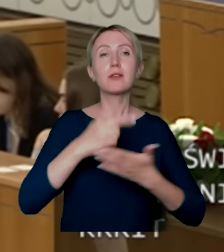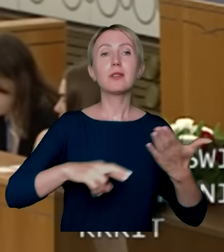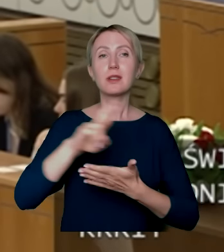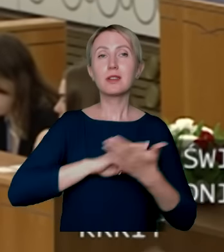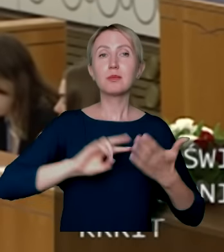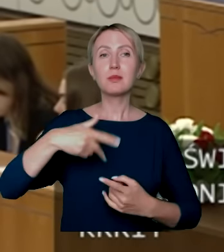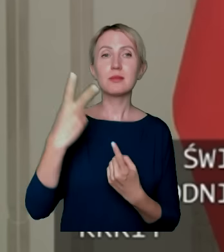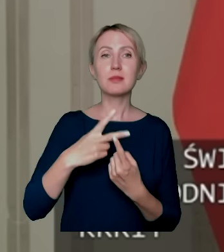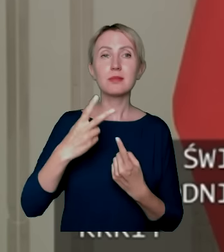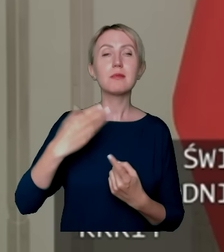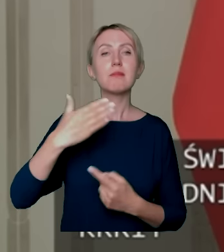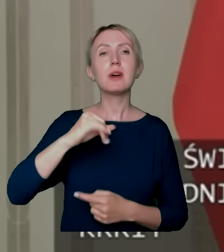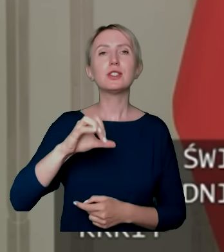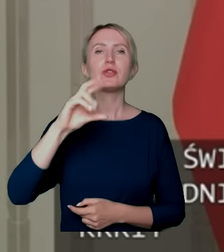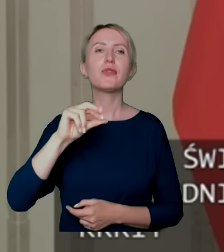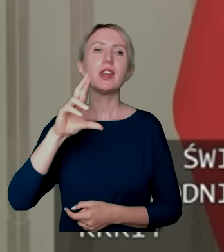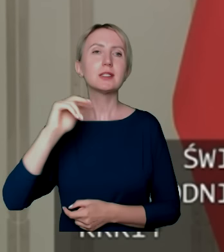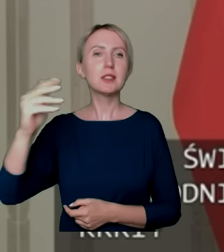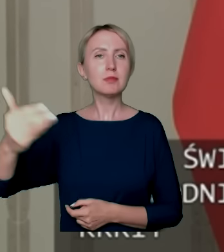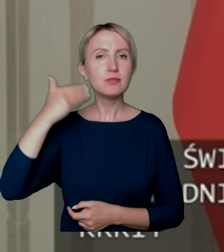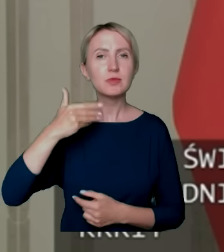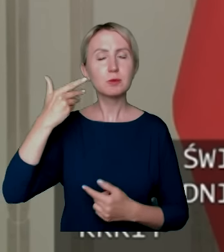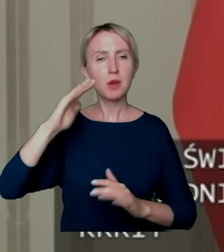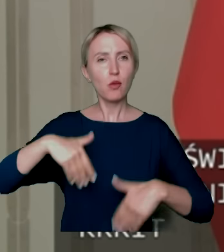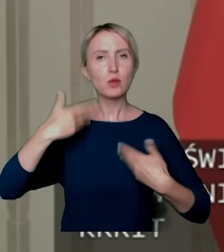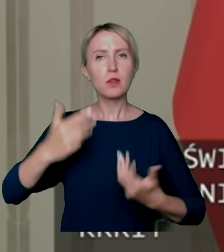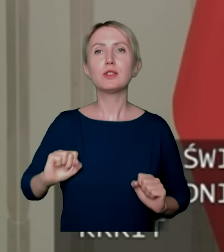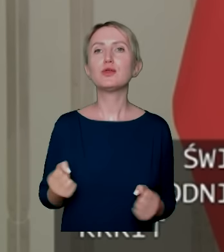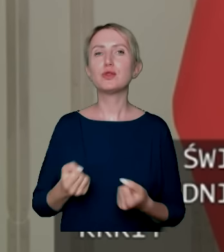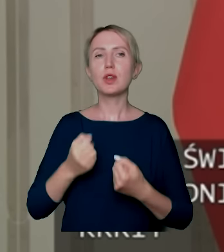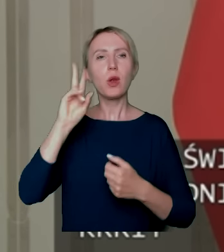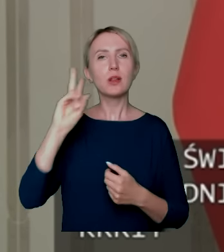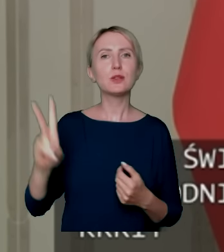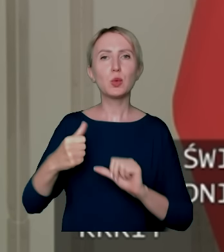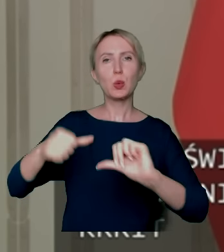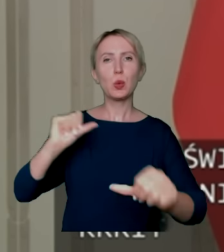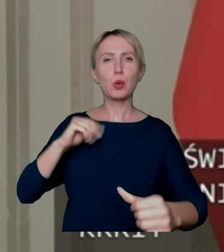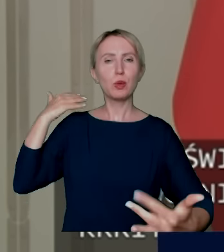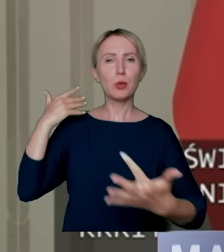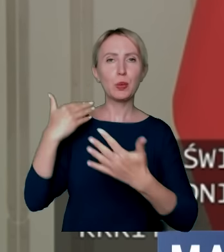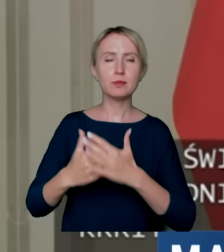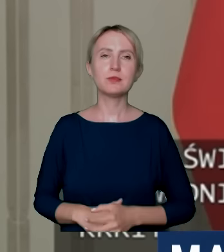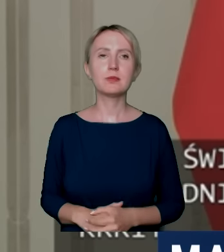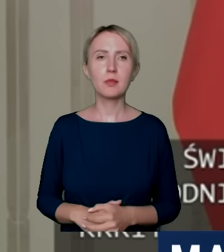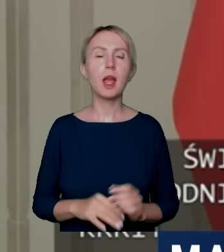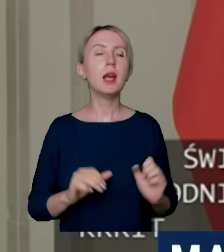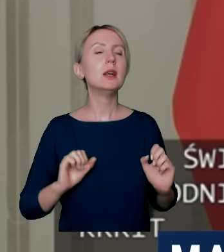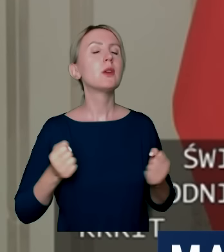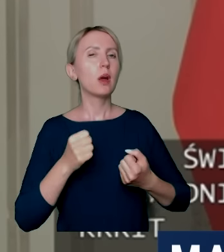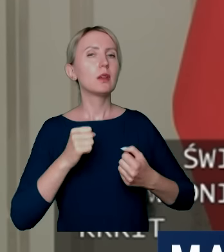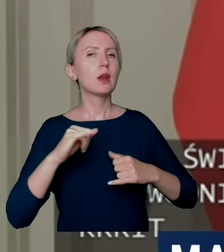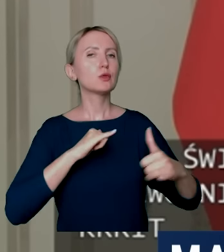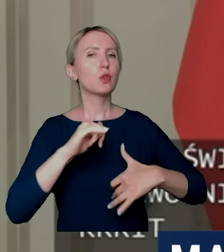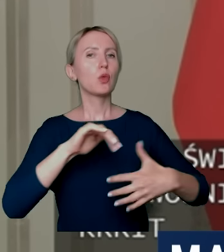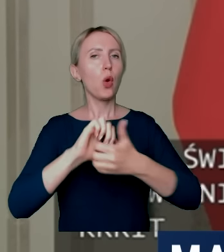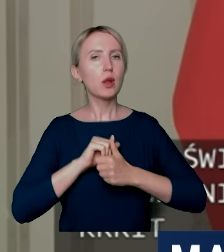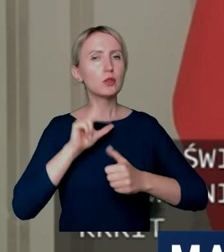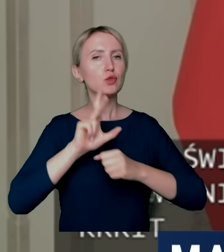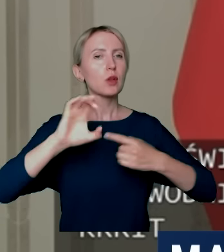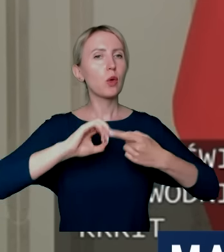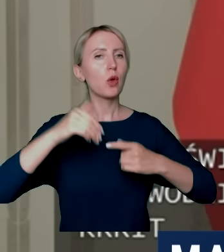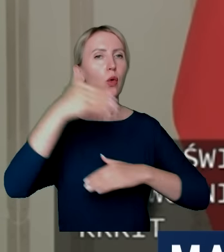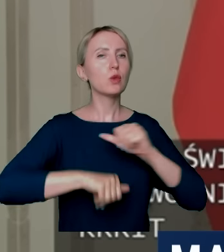Telewizji Maciejowi Świrskiemu zdanie sprawozdania z działalności instytucji w zeszłym roku. Działania rządu koalicji 13 grudnia w końcu roku